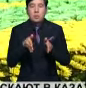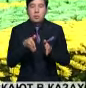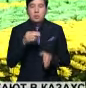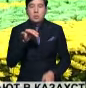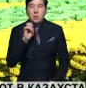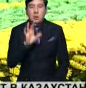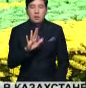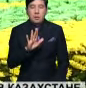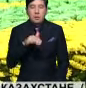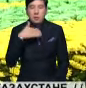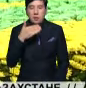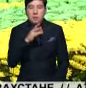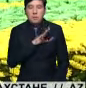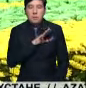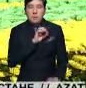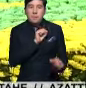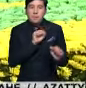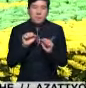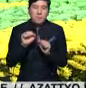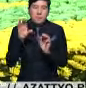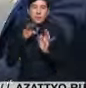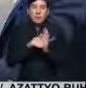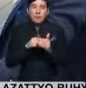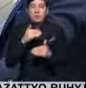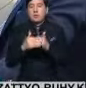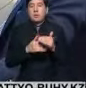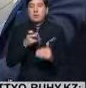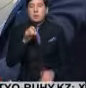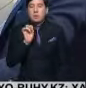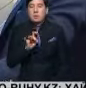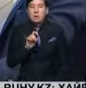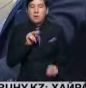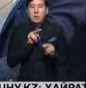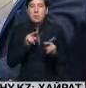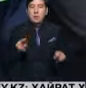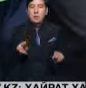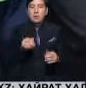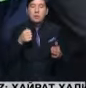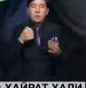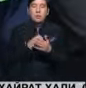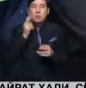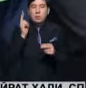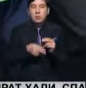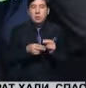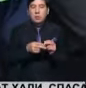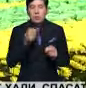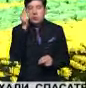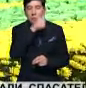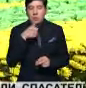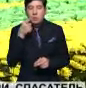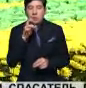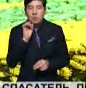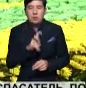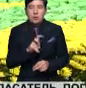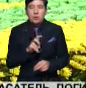отдельно остановился на вопросах защиты прав инвесторов и улучшения регуляторной политики. Так, до конца года в стране заработает цифровая платформа для